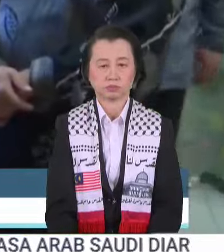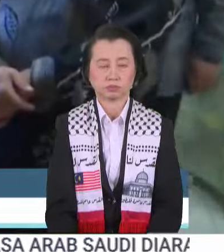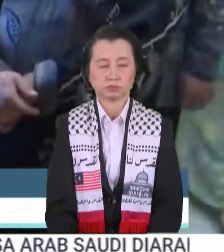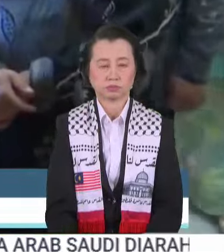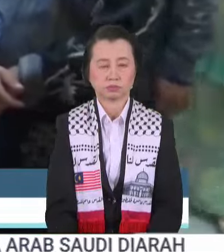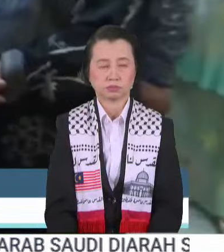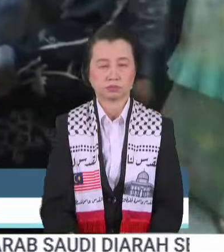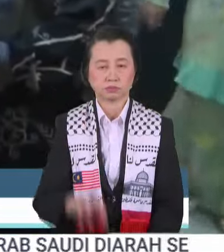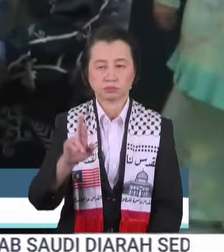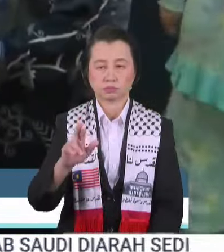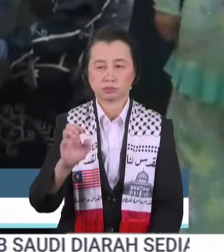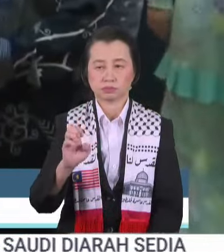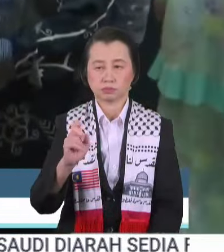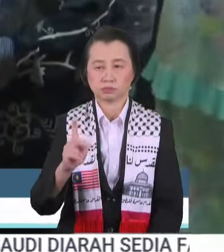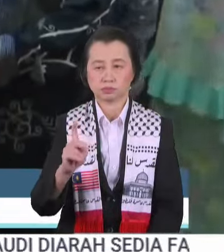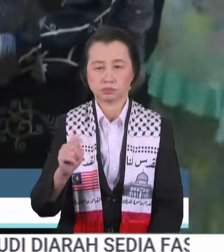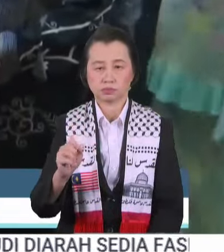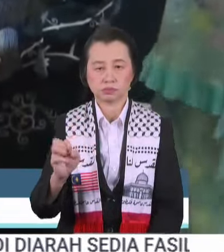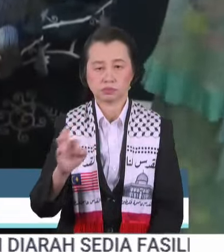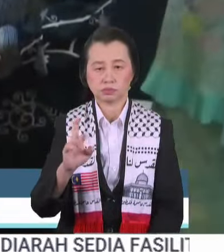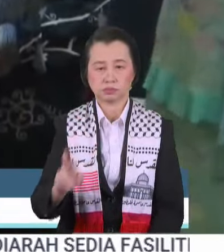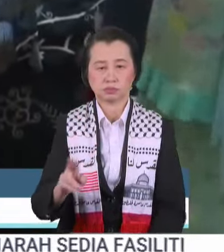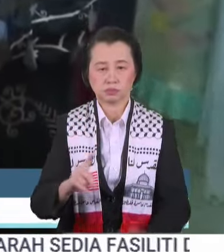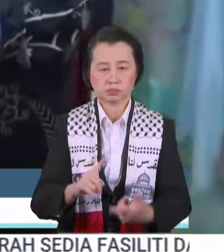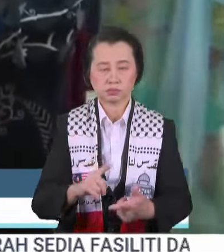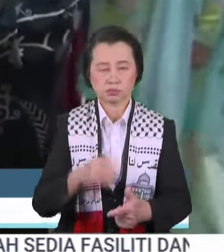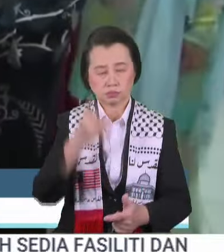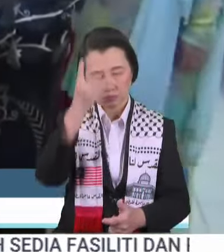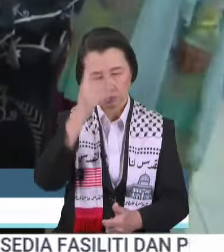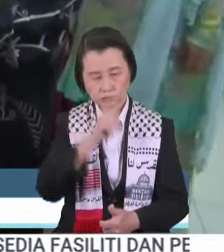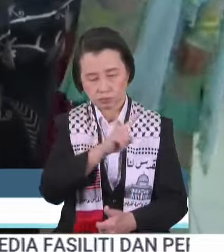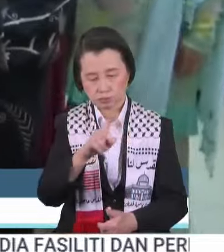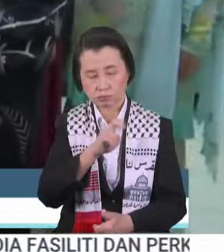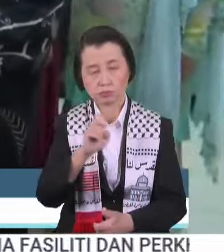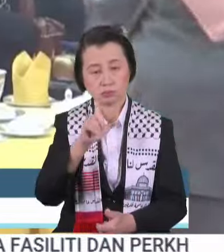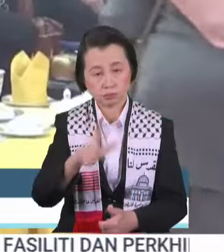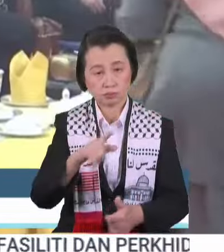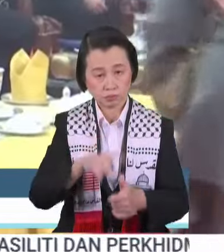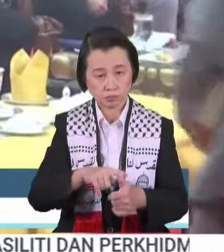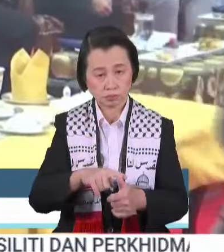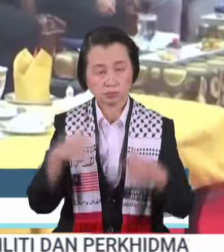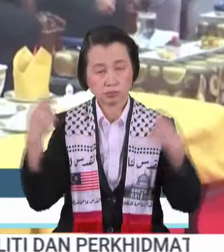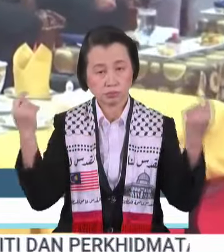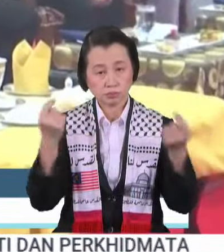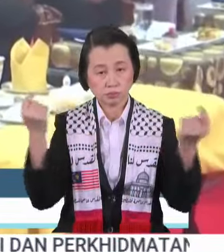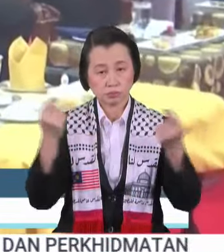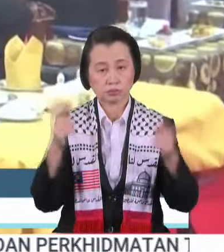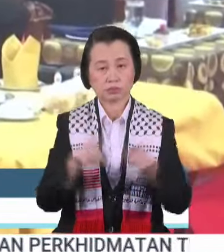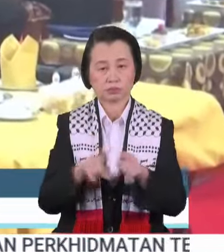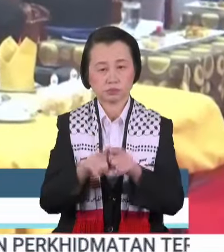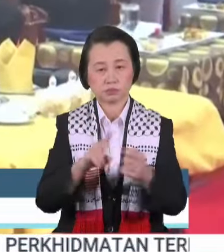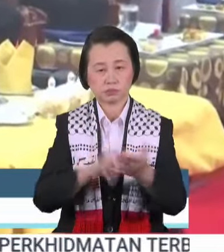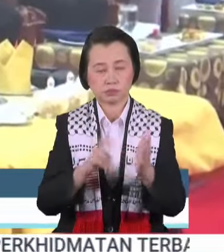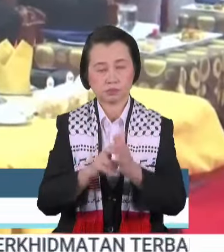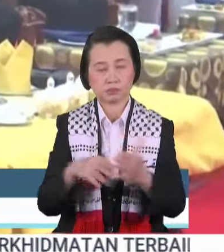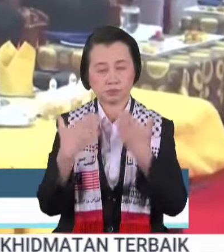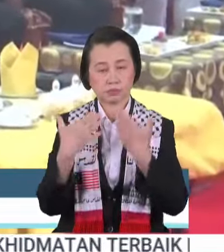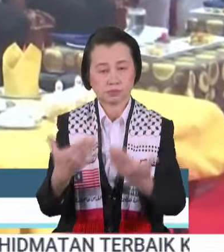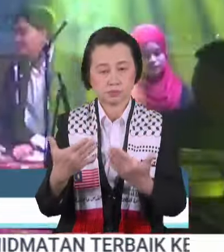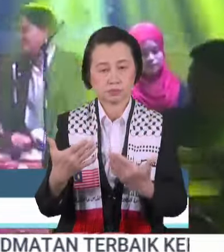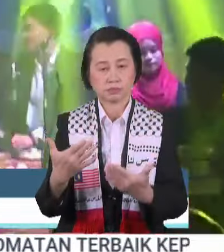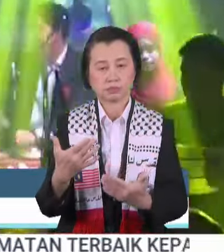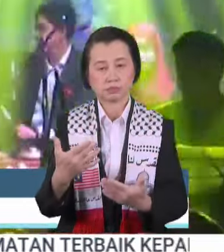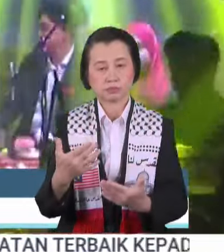Menurut Rektor UIAM, Profesor Emeritus Tan Sri Datuk Zulkifli Abdul Razak, sambutan itu adalah sebagai tanda penghargaan dan